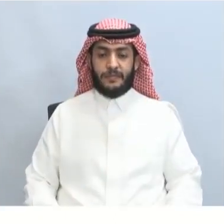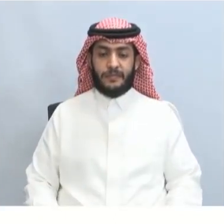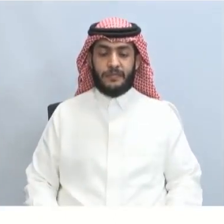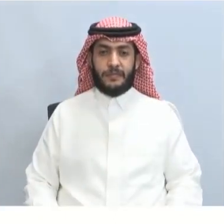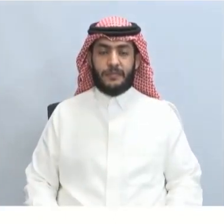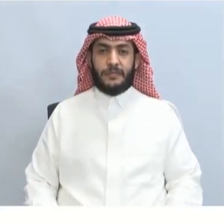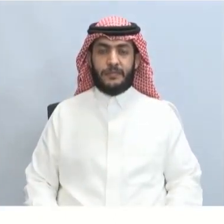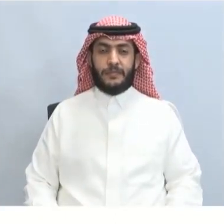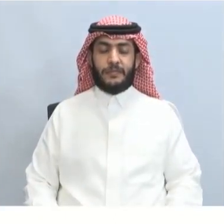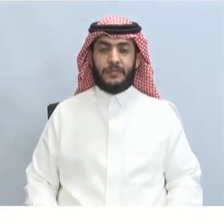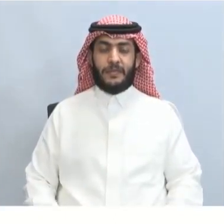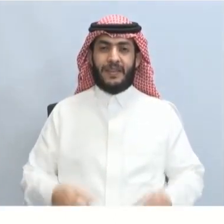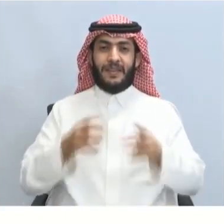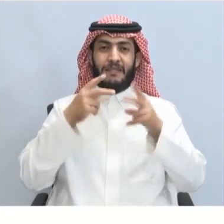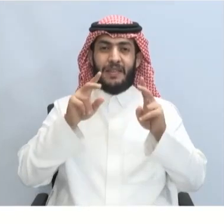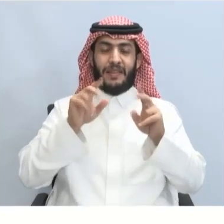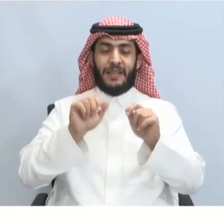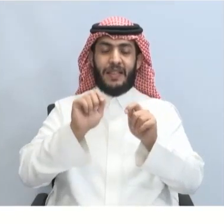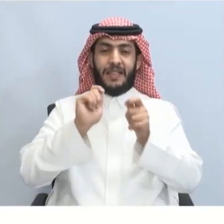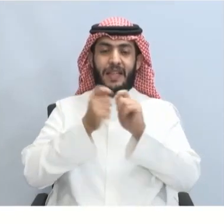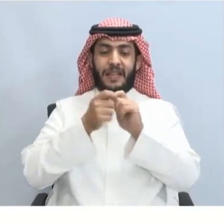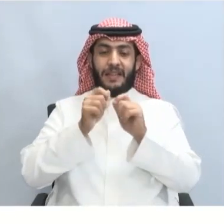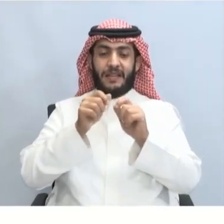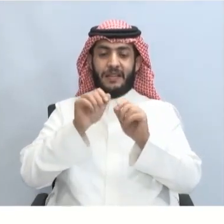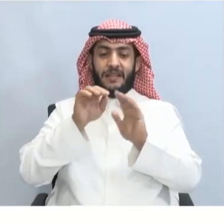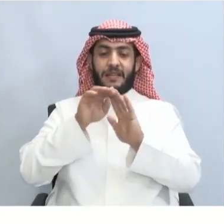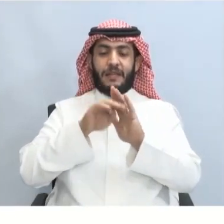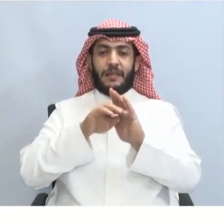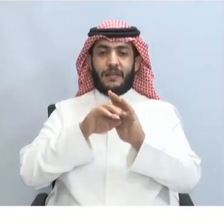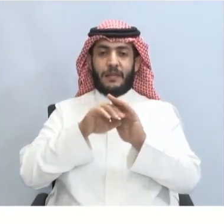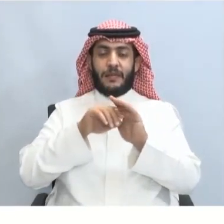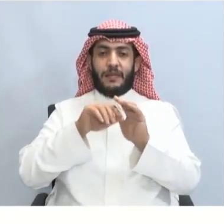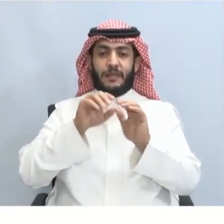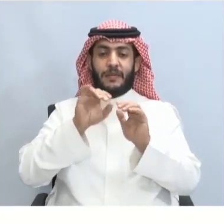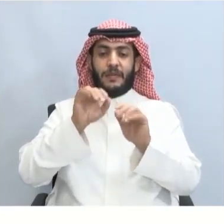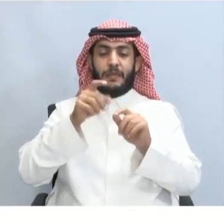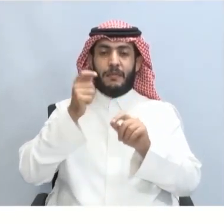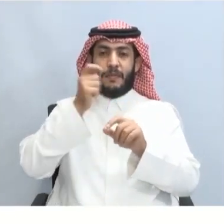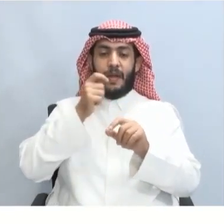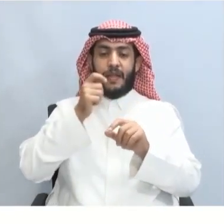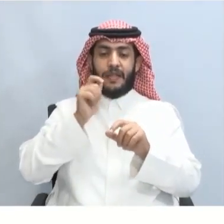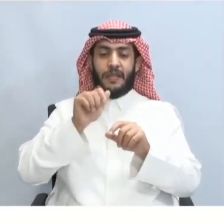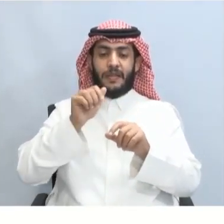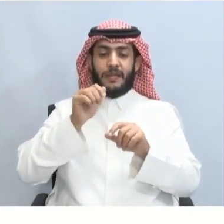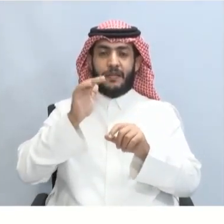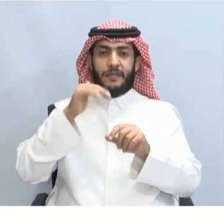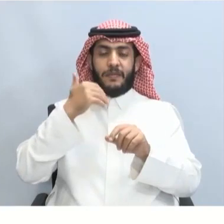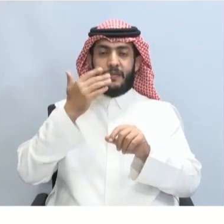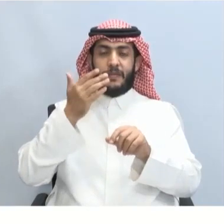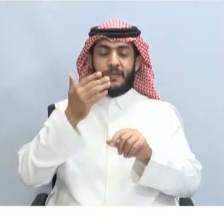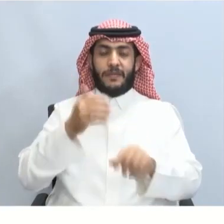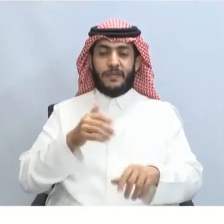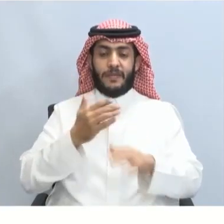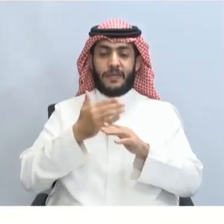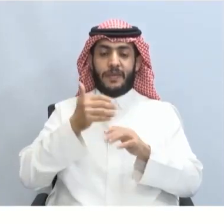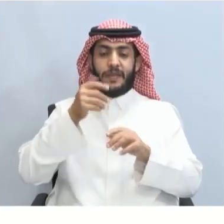كود لفتح محرر فيجو استديو اضغط زر البحث ثم